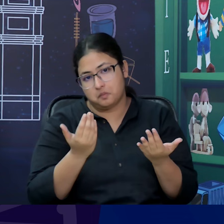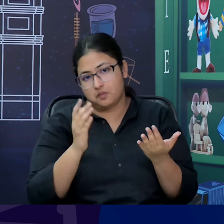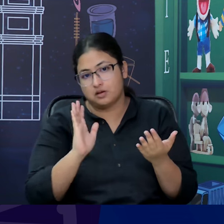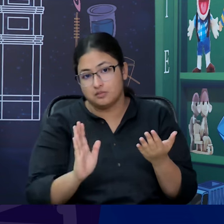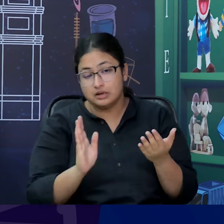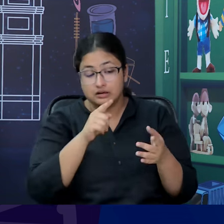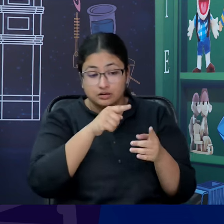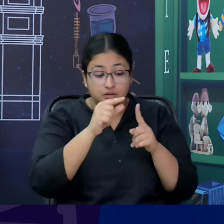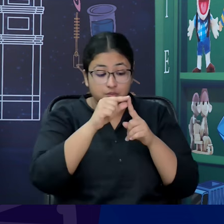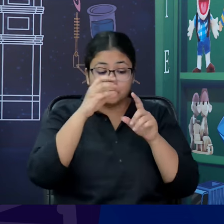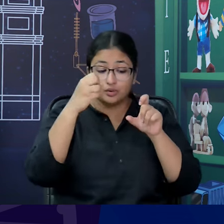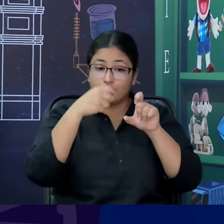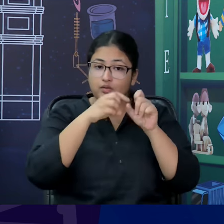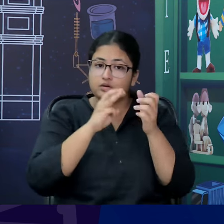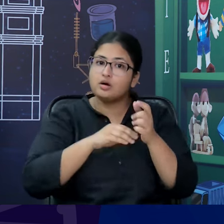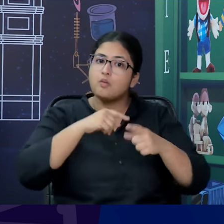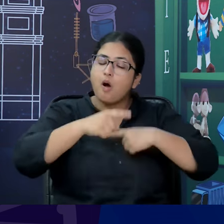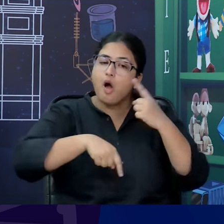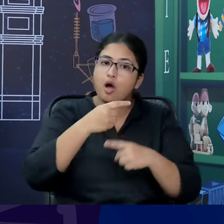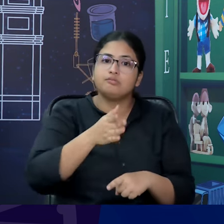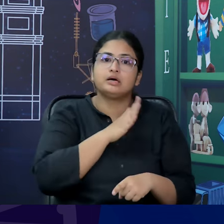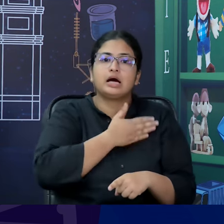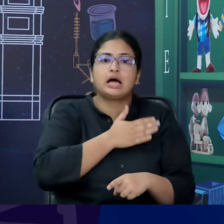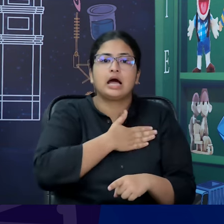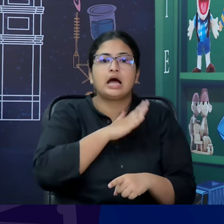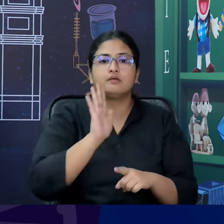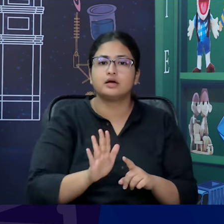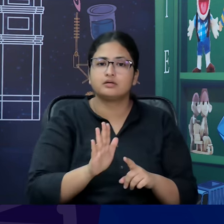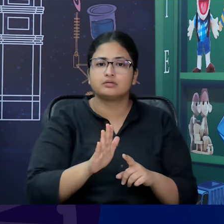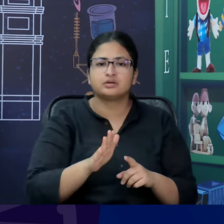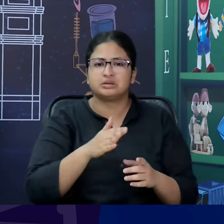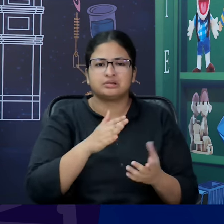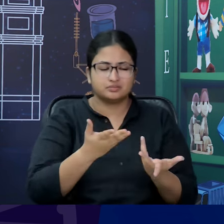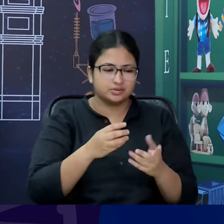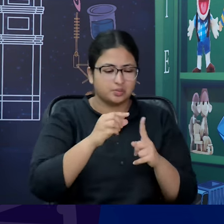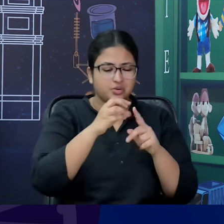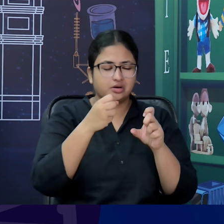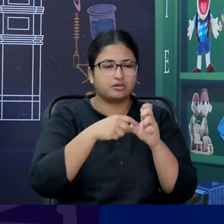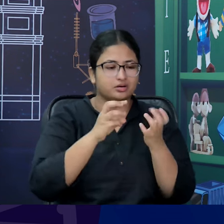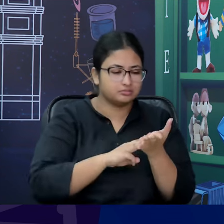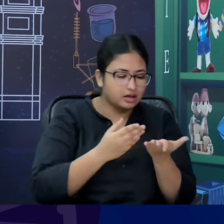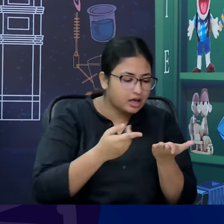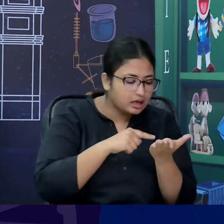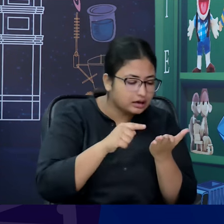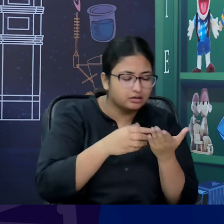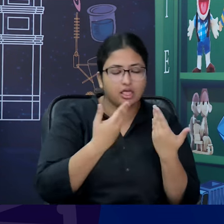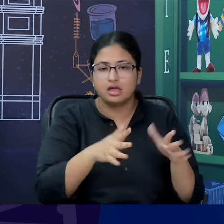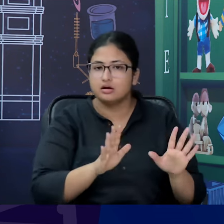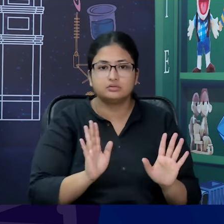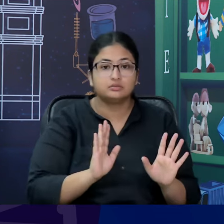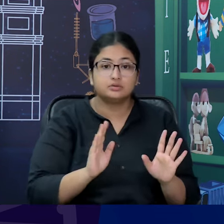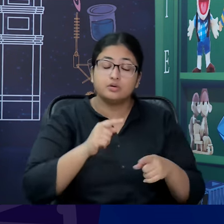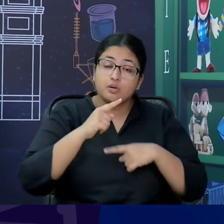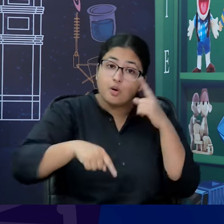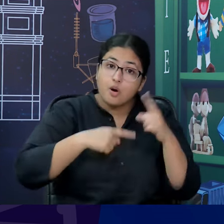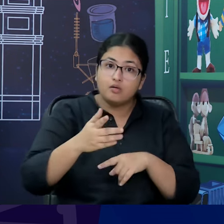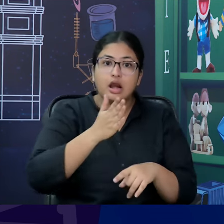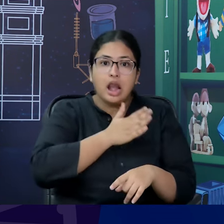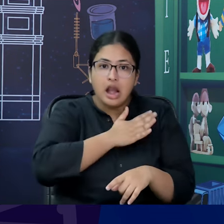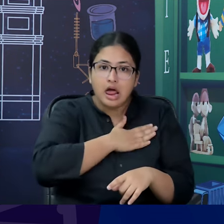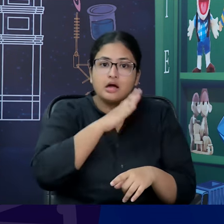मालूम लेकिन कविताएं हमेशा जीवित रहती हैं साहित्य कभी मरता नहीं है व्यक्ति चला जाता है चिड़िया एक